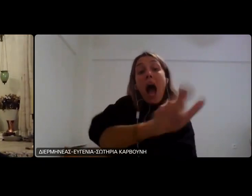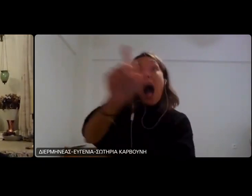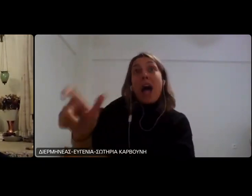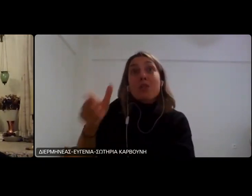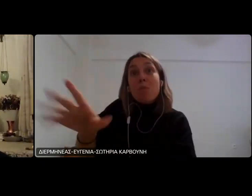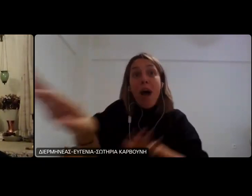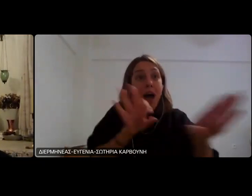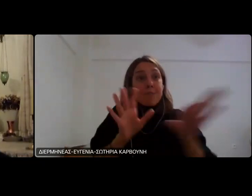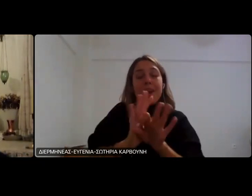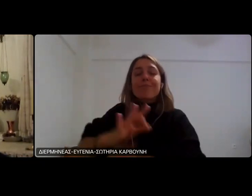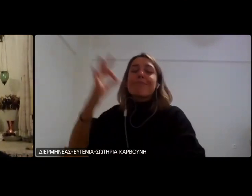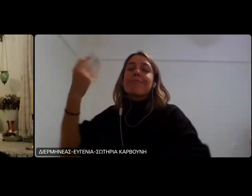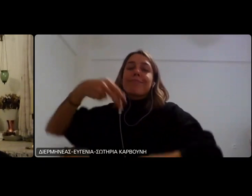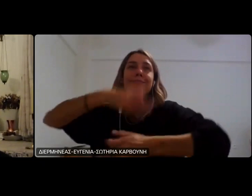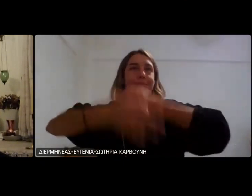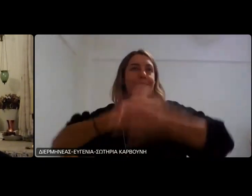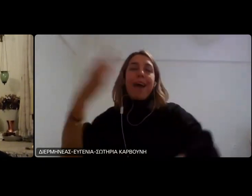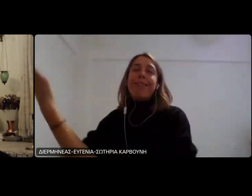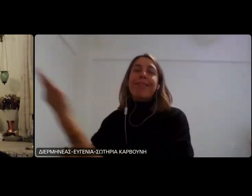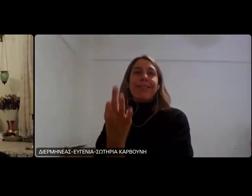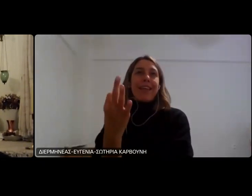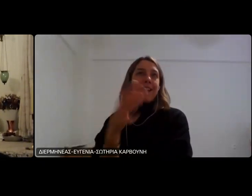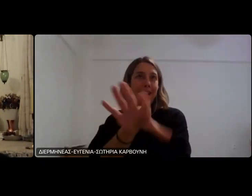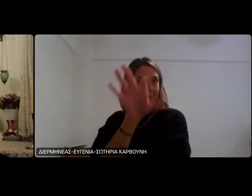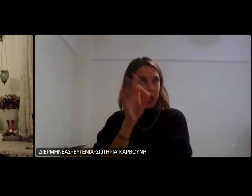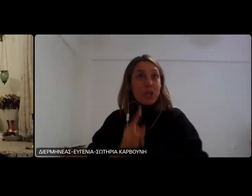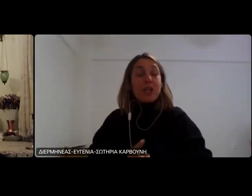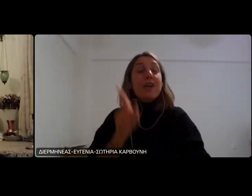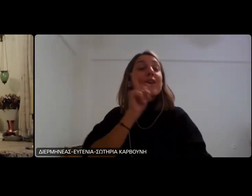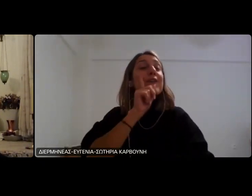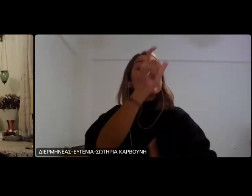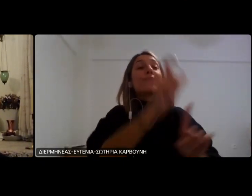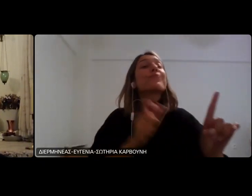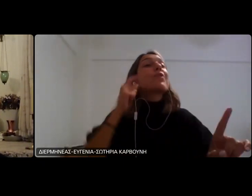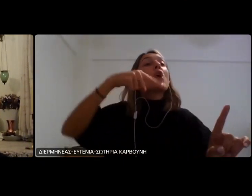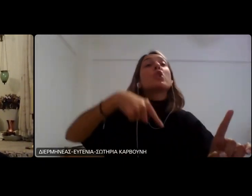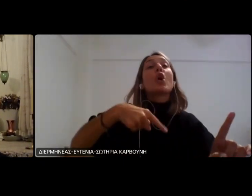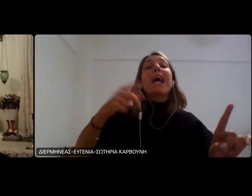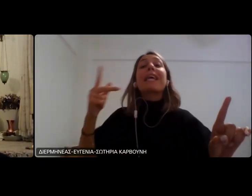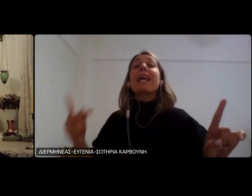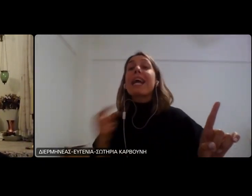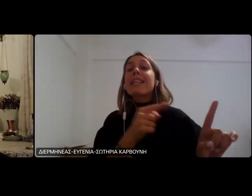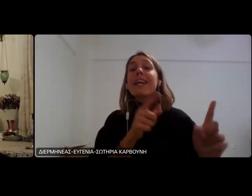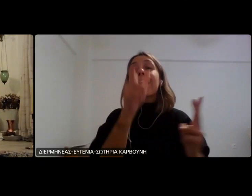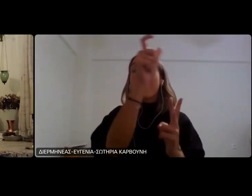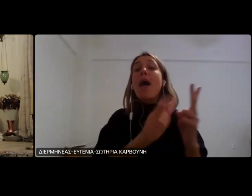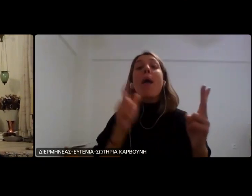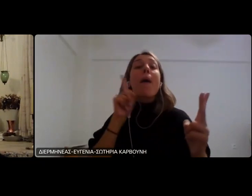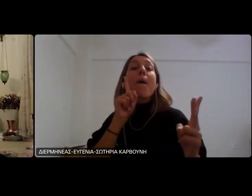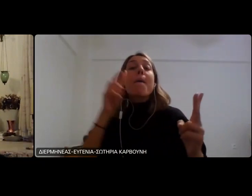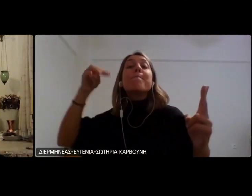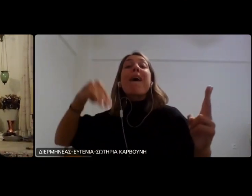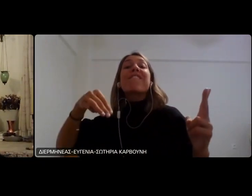ομιλητών. Και γι' αυτό ευχαριστούμε πολύ την κυρία Τωράκη, Κατερίνα Τωράκη και την Μαδίνα Πανταζάρα